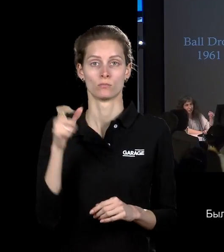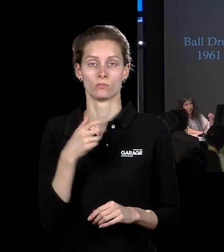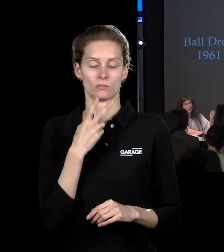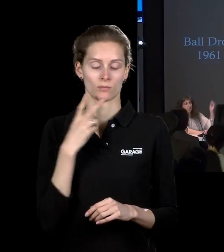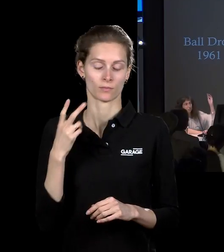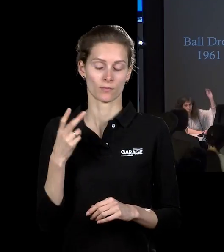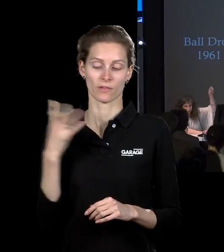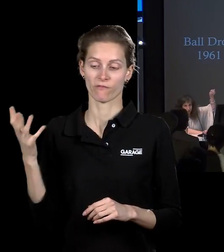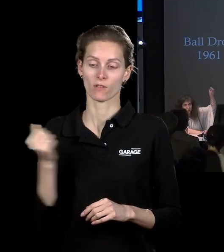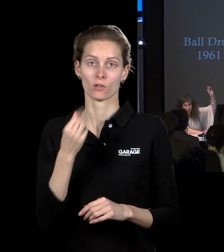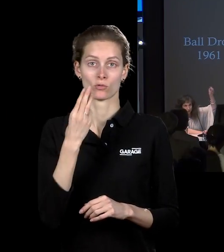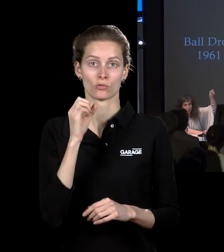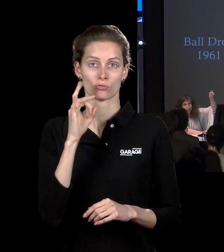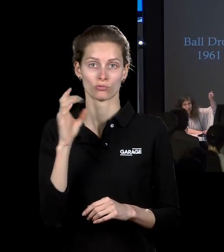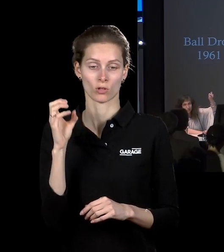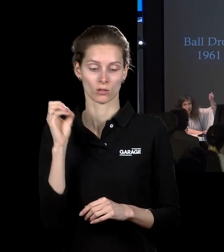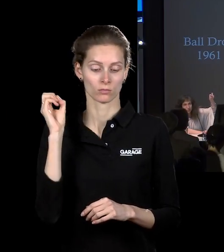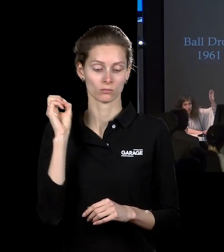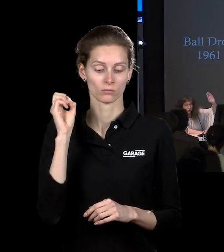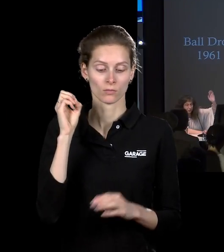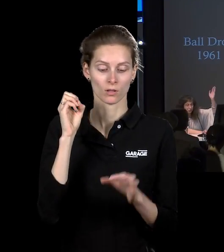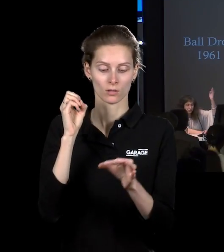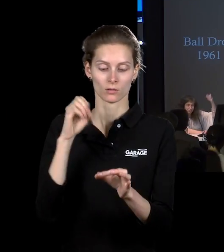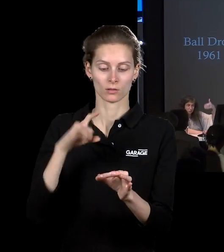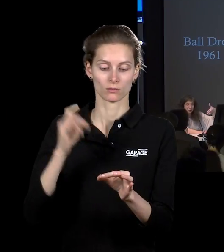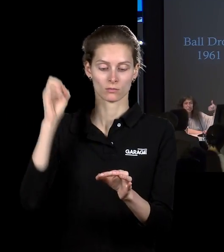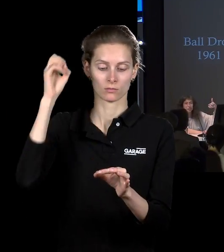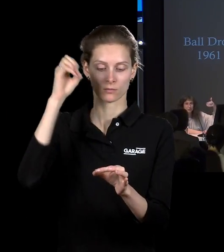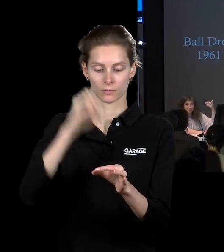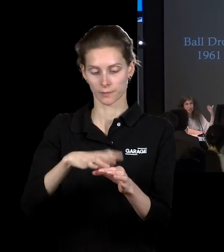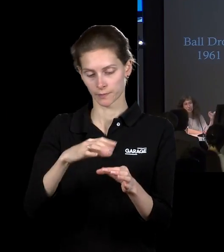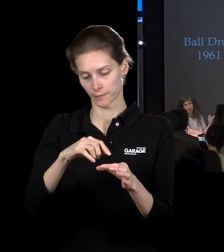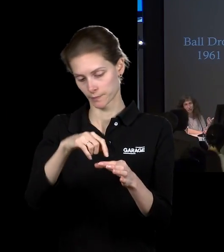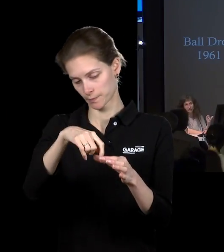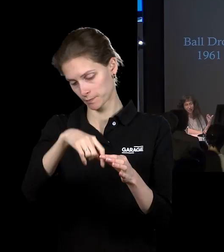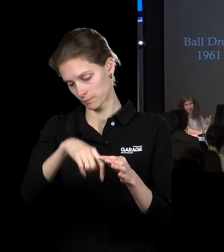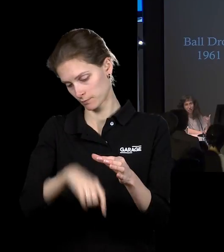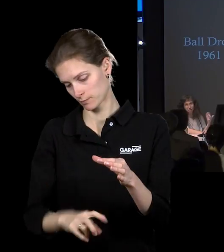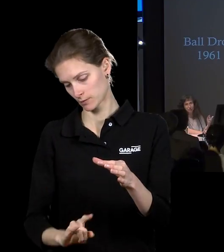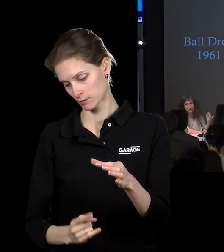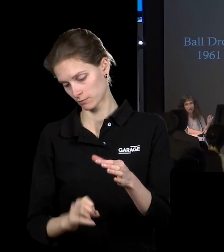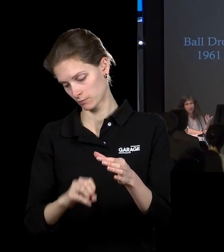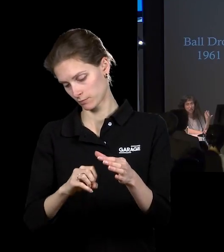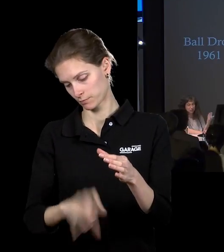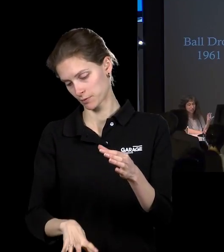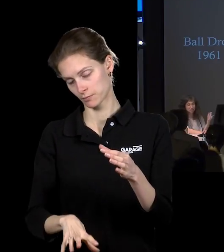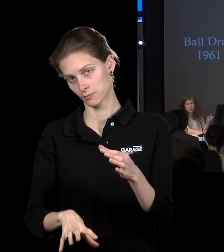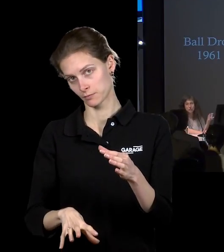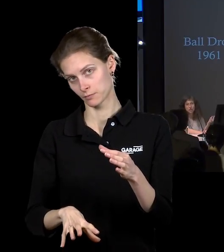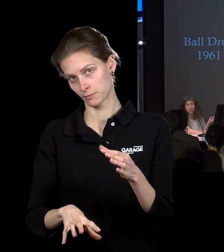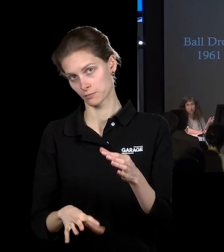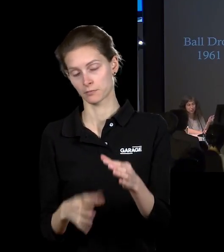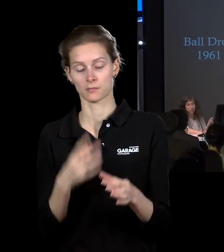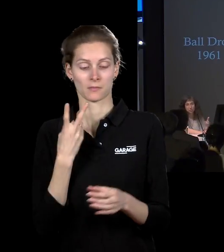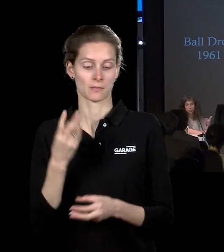взять шарик, забросить его в верхнее отверстие и увидеть, как он упадет в нижнем отверстии этой коробки. То есть это такая непонятная